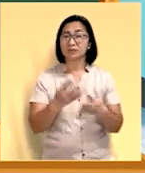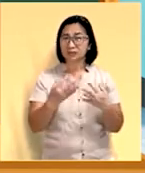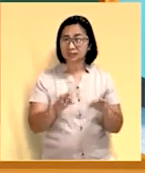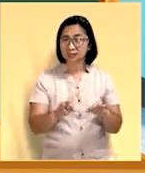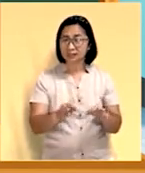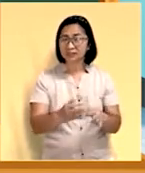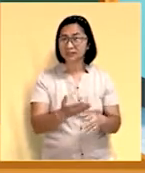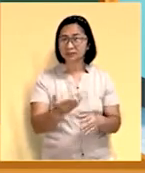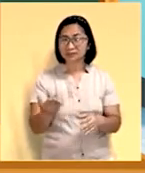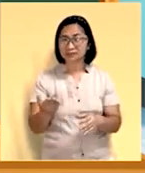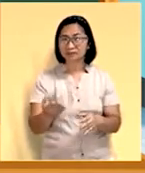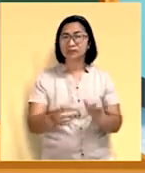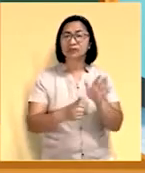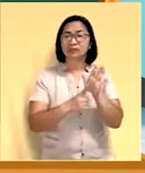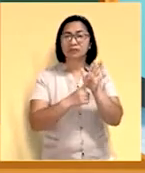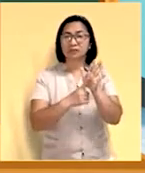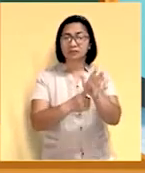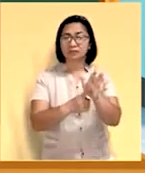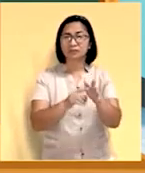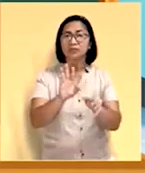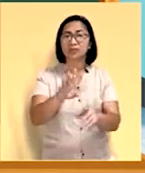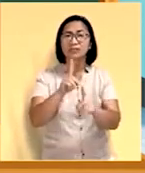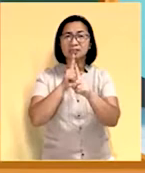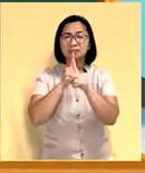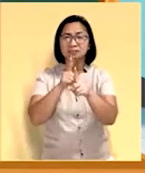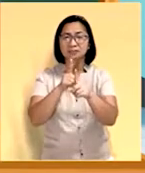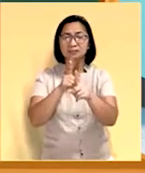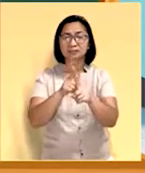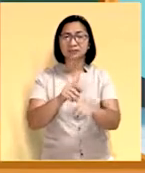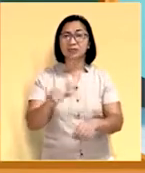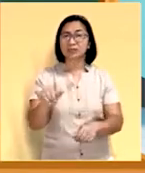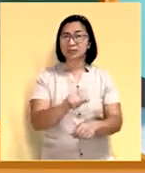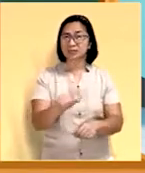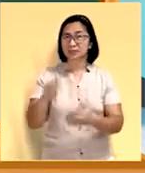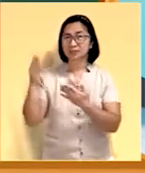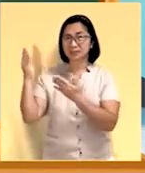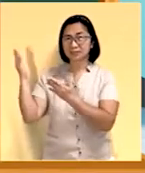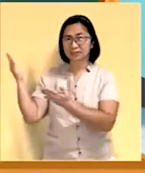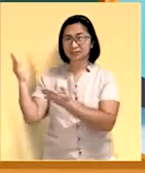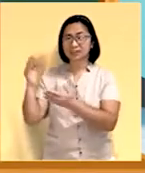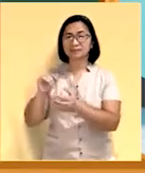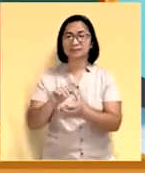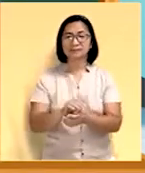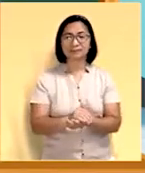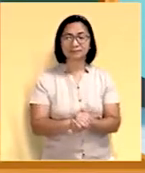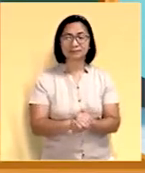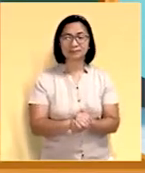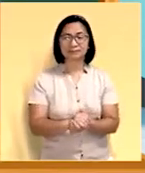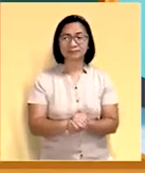Tapos na ba? Ipakita mo nga ang iyong sagot. Katulad ba nito?